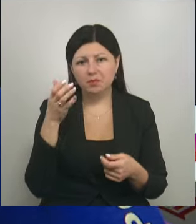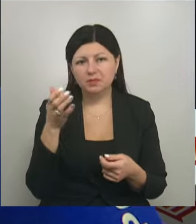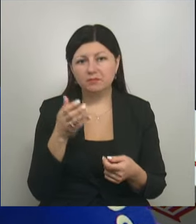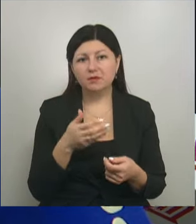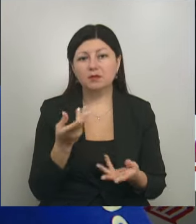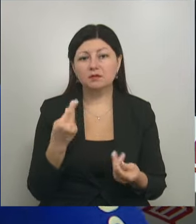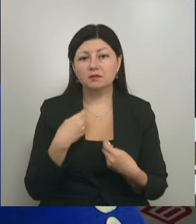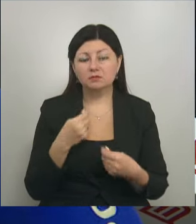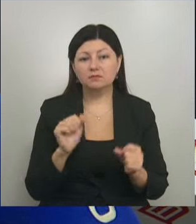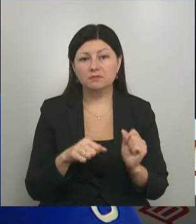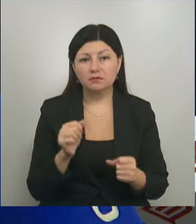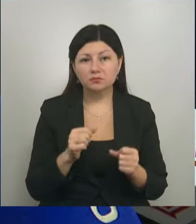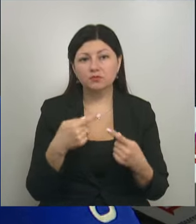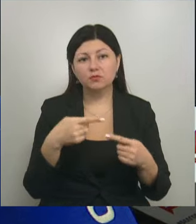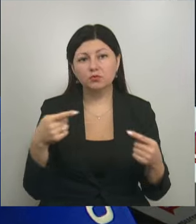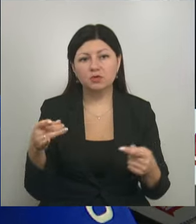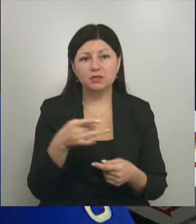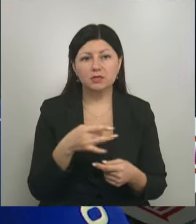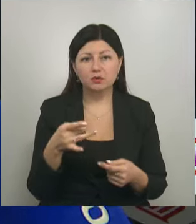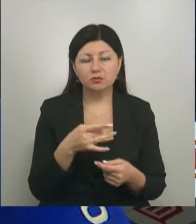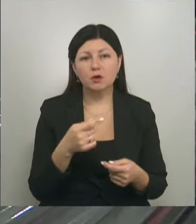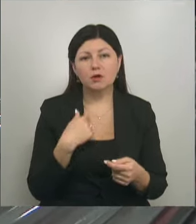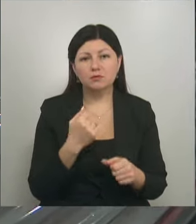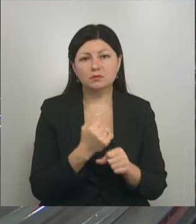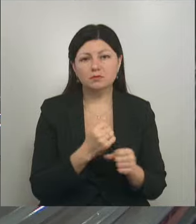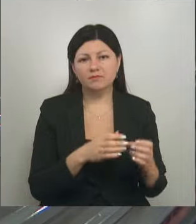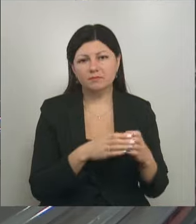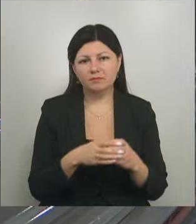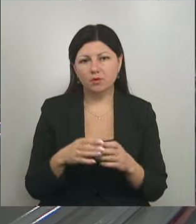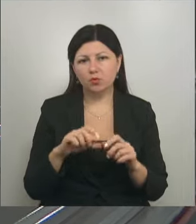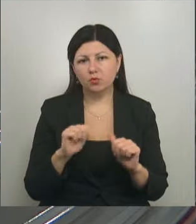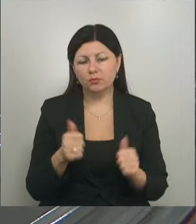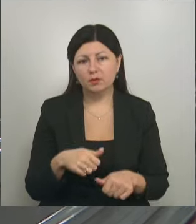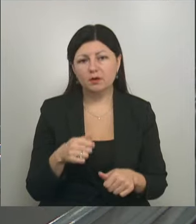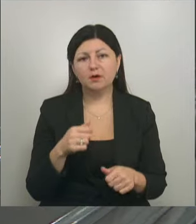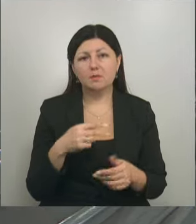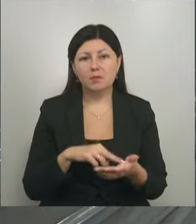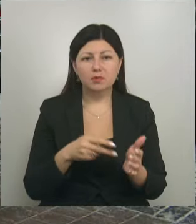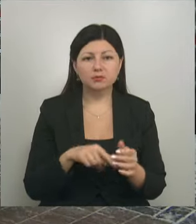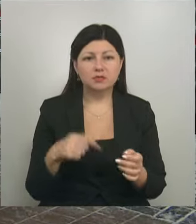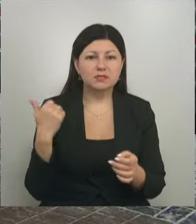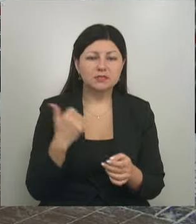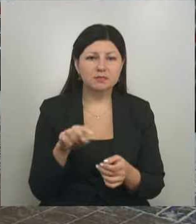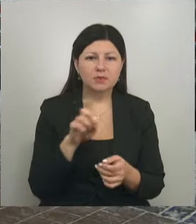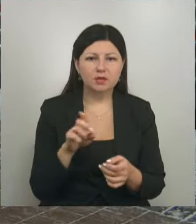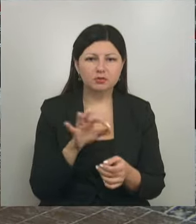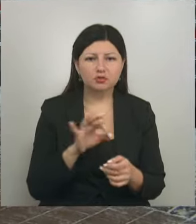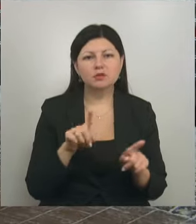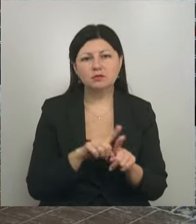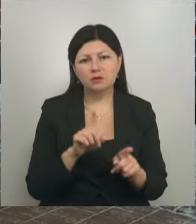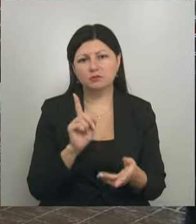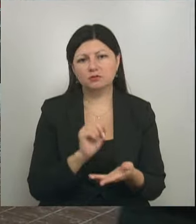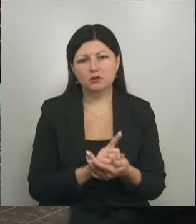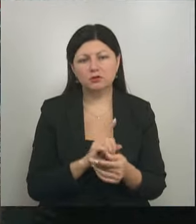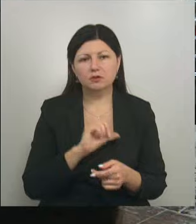коллеги предоставляют возможность в других регионах, мы формируем группы. По плану на этой неделе белгородские школьники также должны